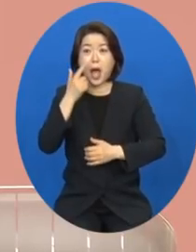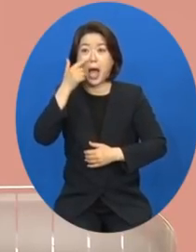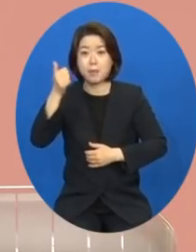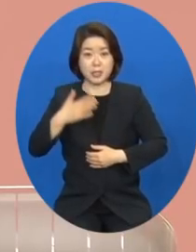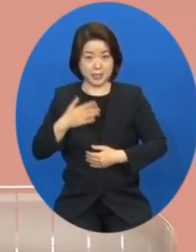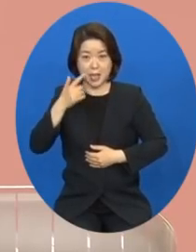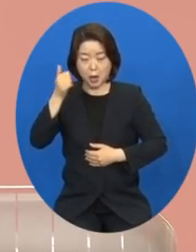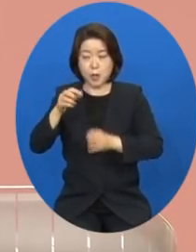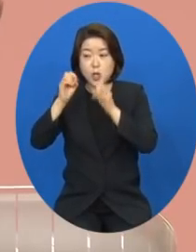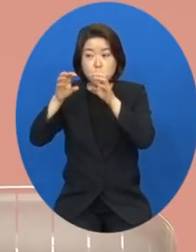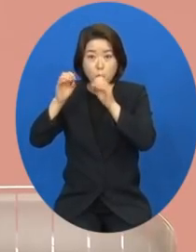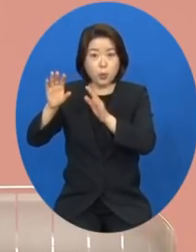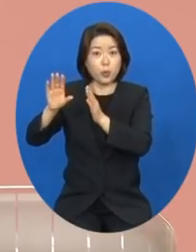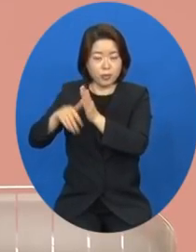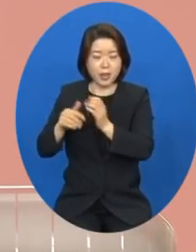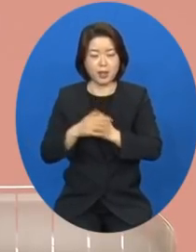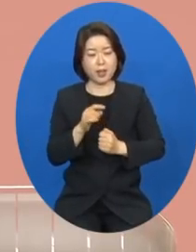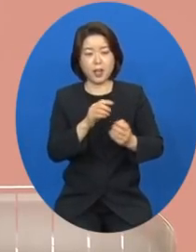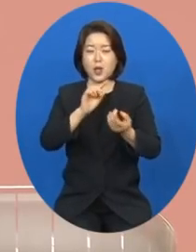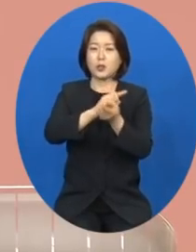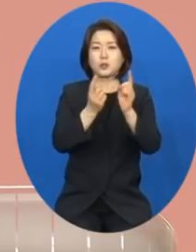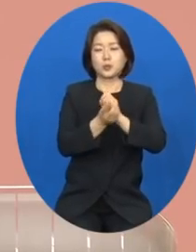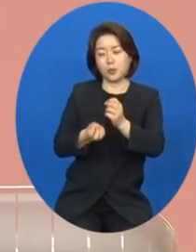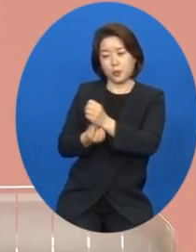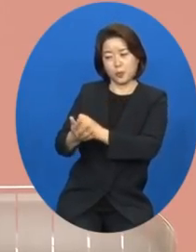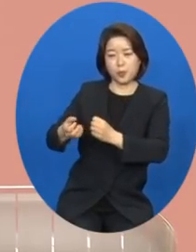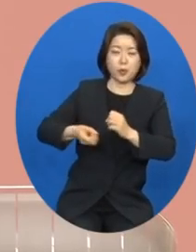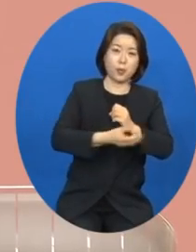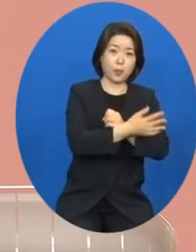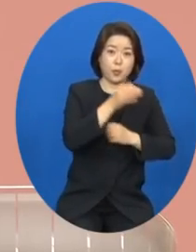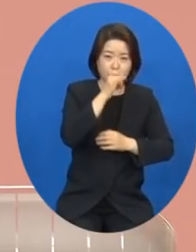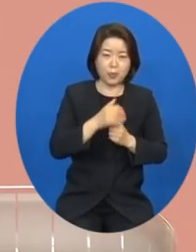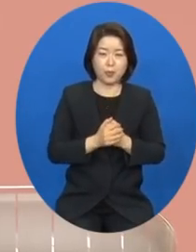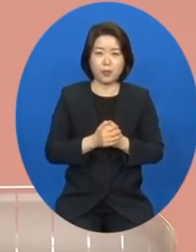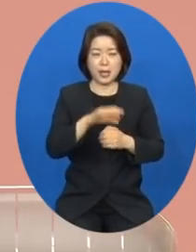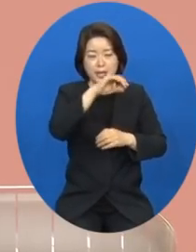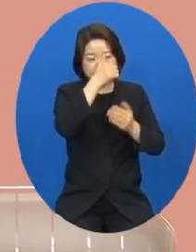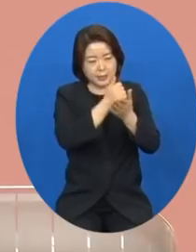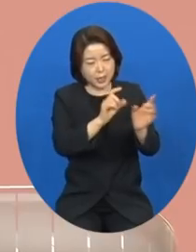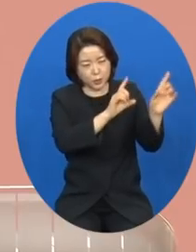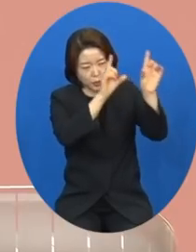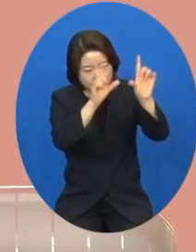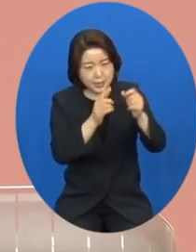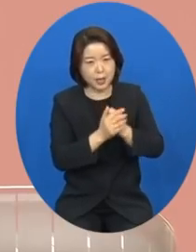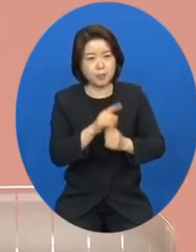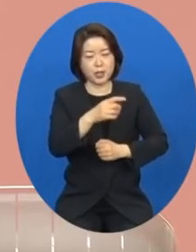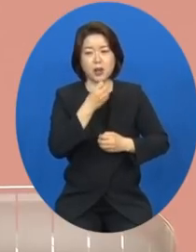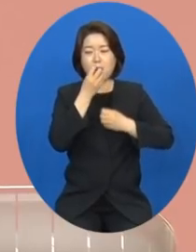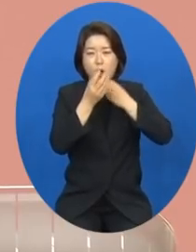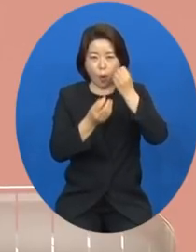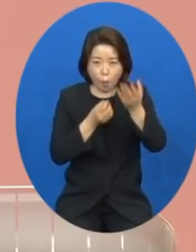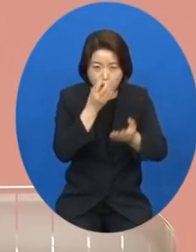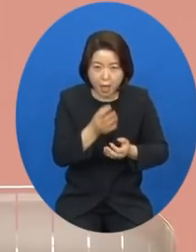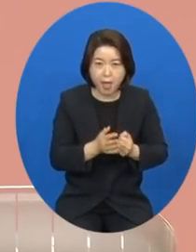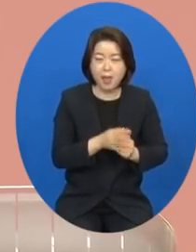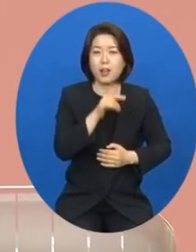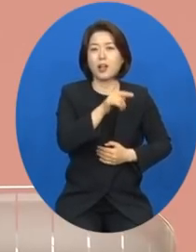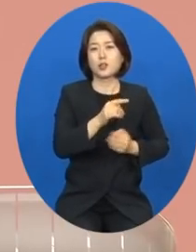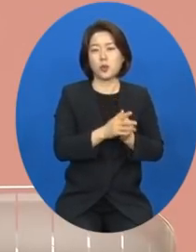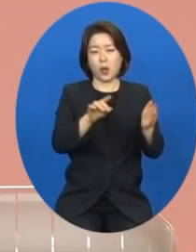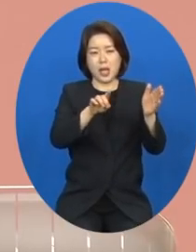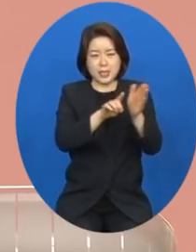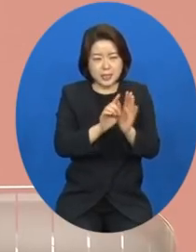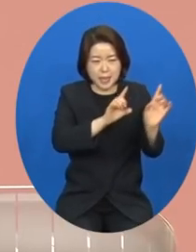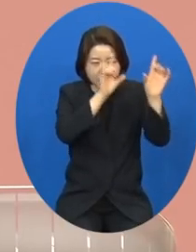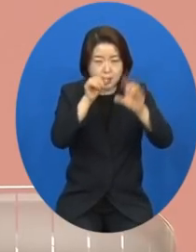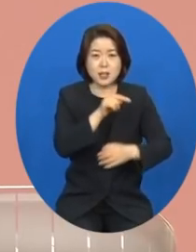참 전후 4 시절의 서로 서영의 많이 받으셨어요 그 장로님의 삶과 그 분의 9 백과 그분의 그 신앙의